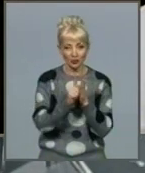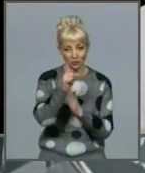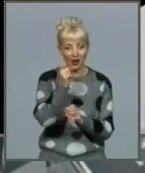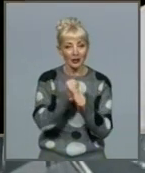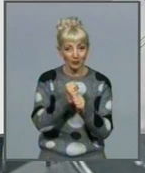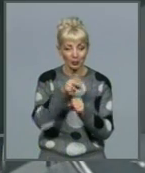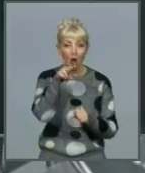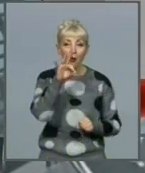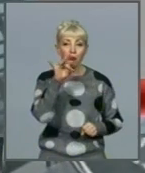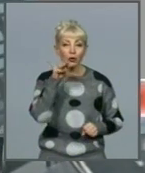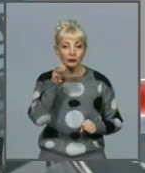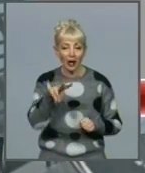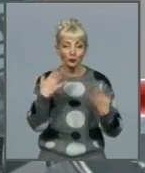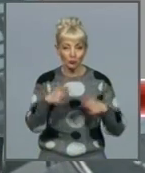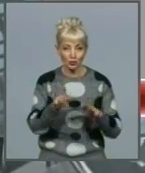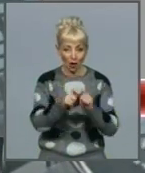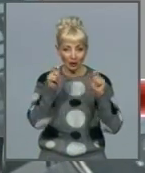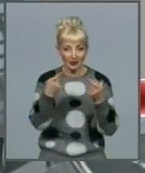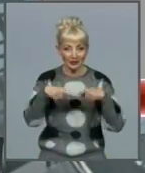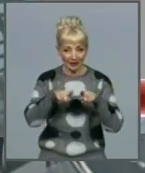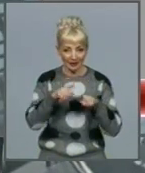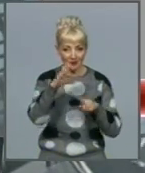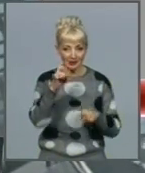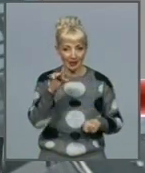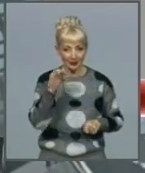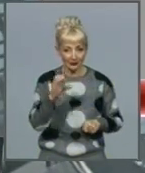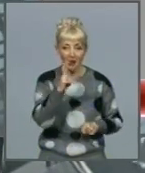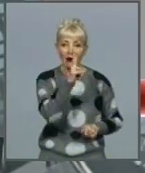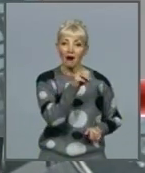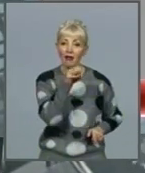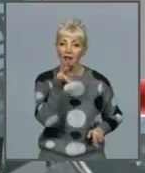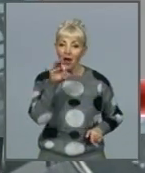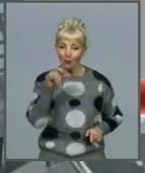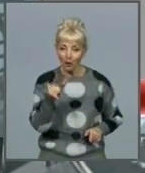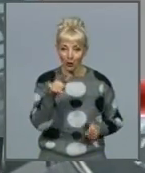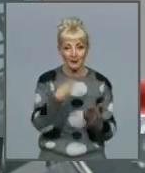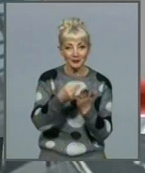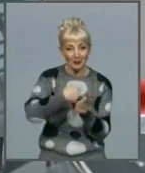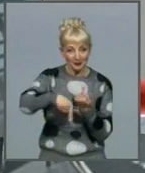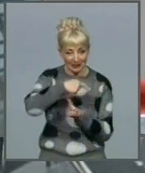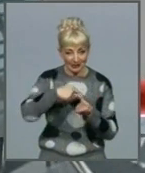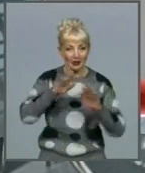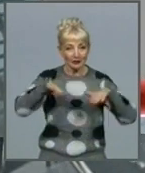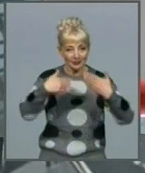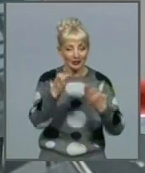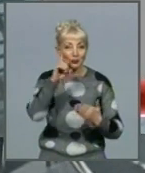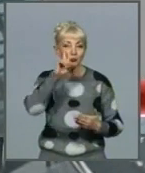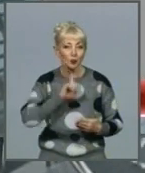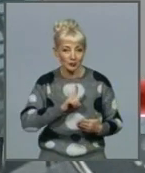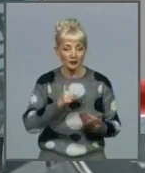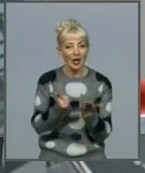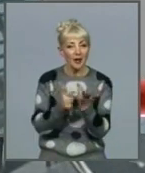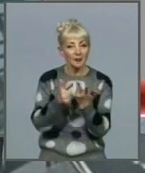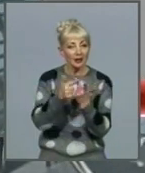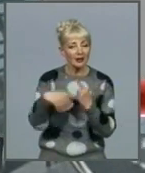наступні сервіси. Каталог бізнес-ідей зі зручними шаблонами, перелік усіх необхідних юридичних